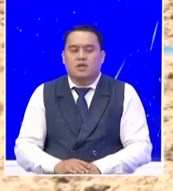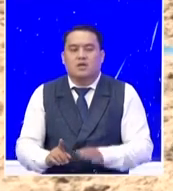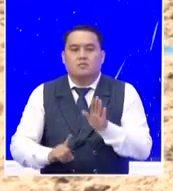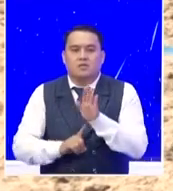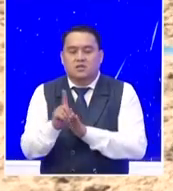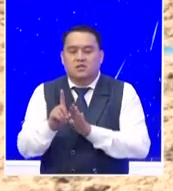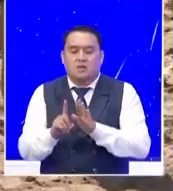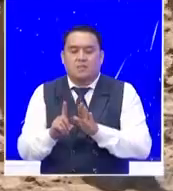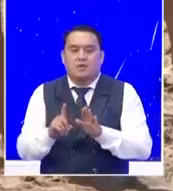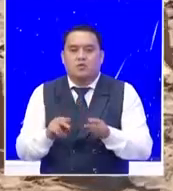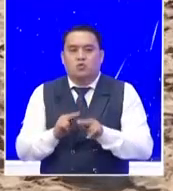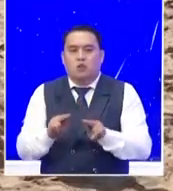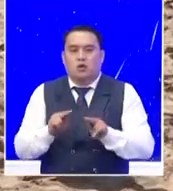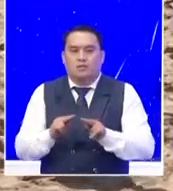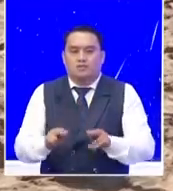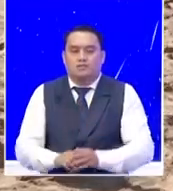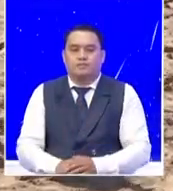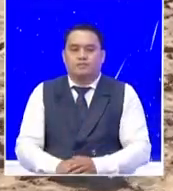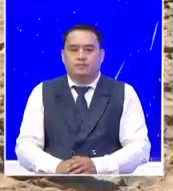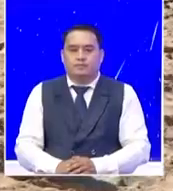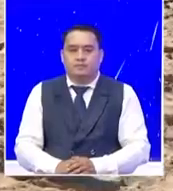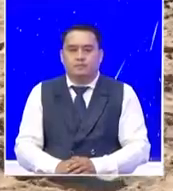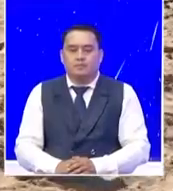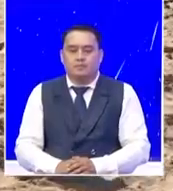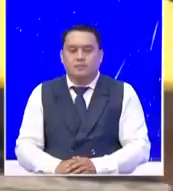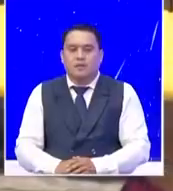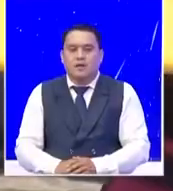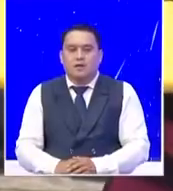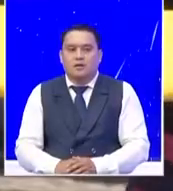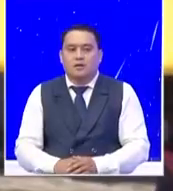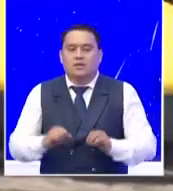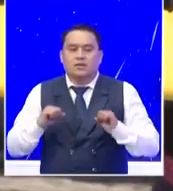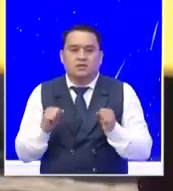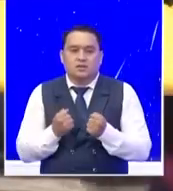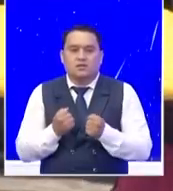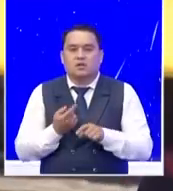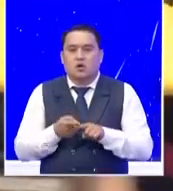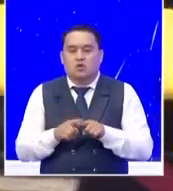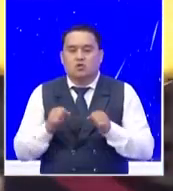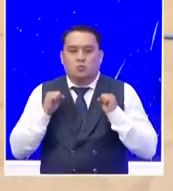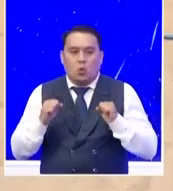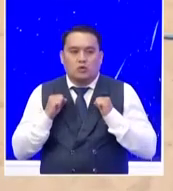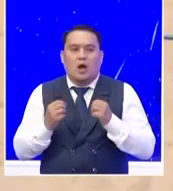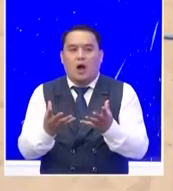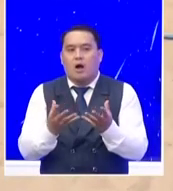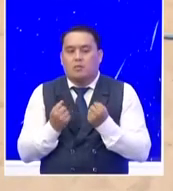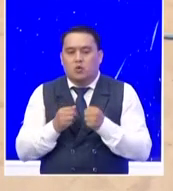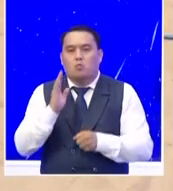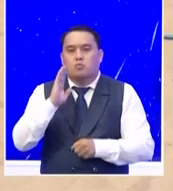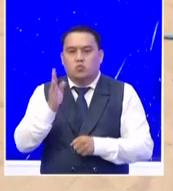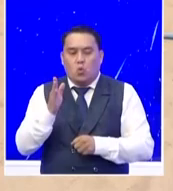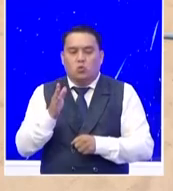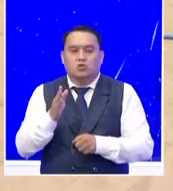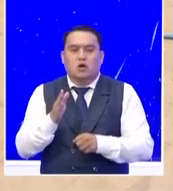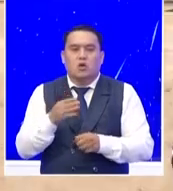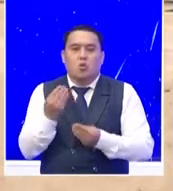подача бастап үйретіп отырмын. Гүлвера Қайратқызы алғашқылардың бірі болып, биыл қыста іріктеуден өтіп спорт мектебіне қабылданды. Ол болашақта ел